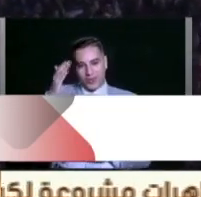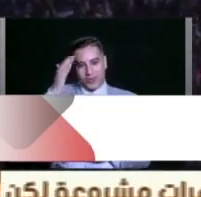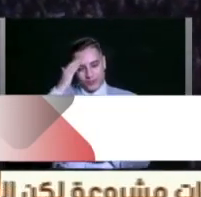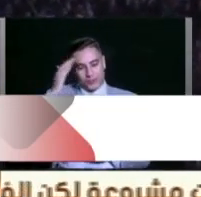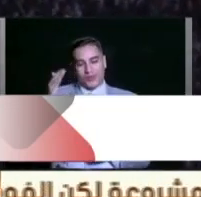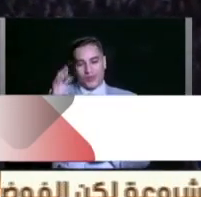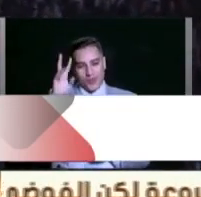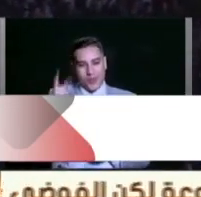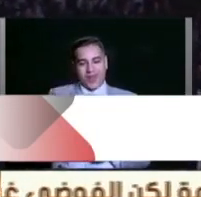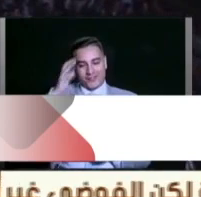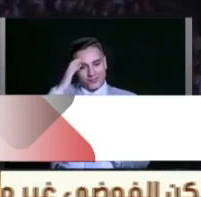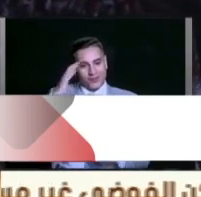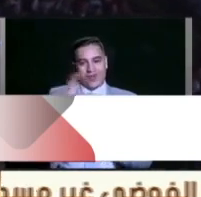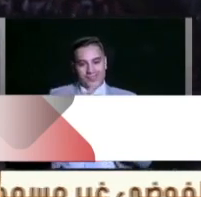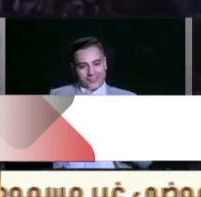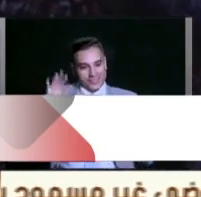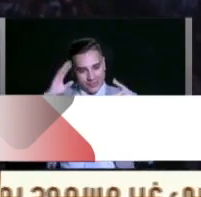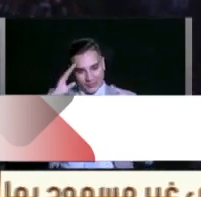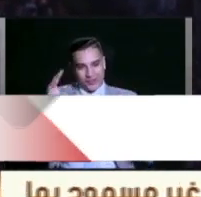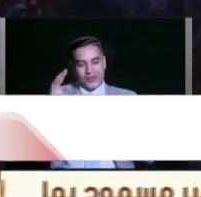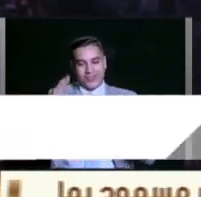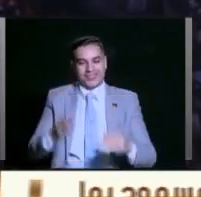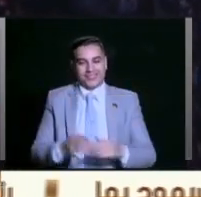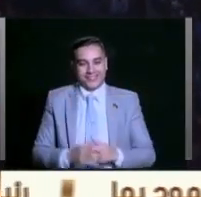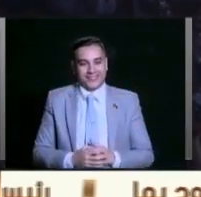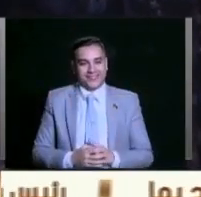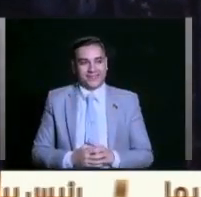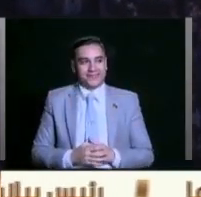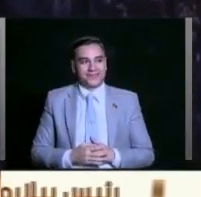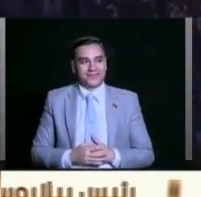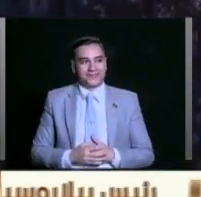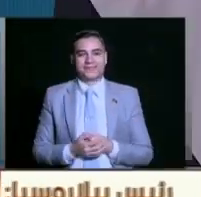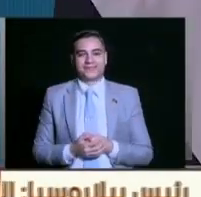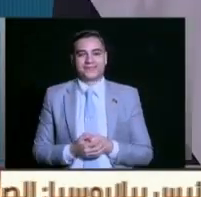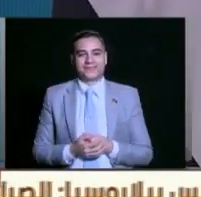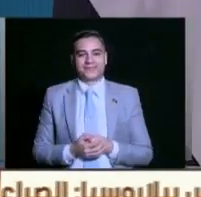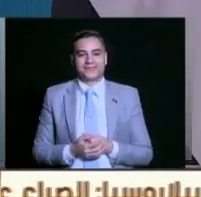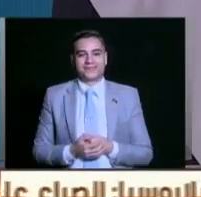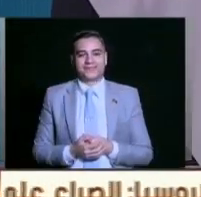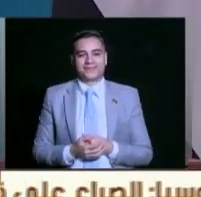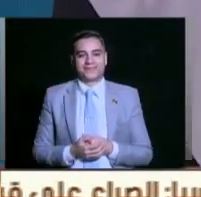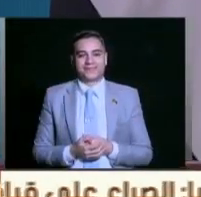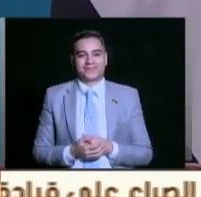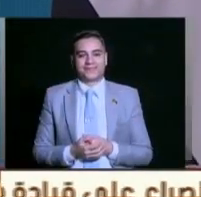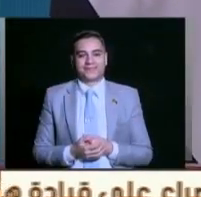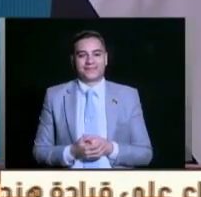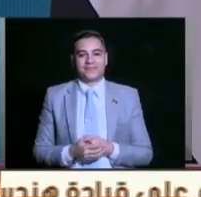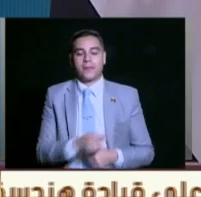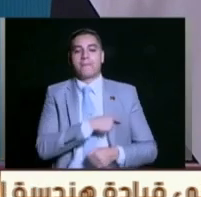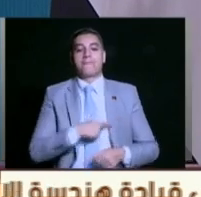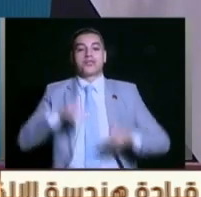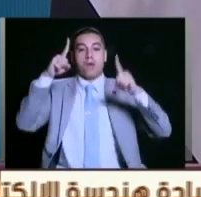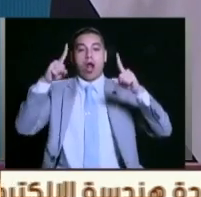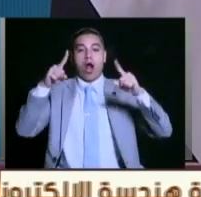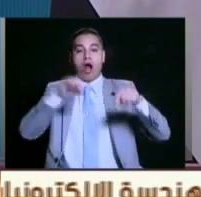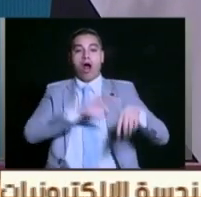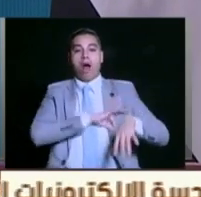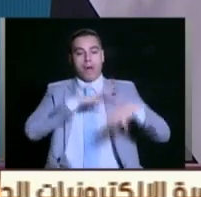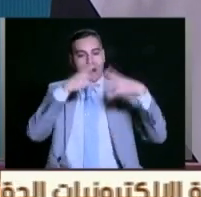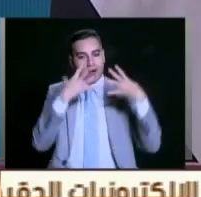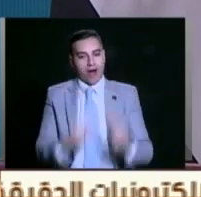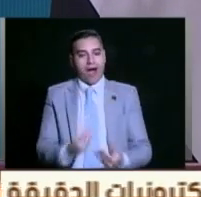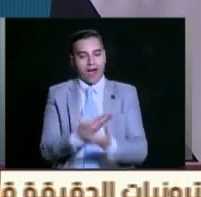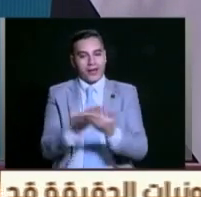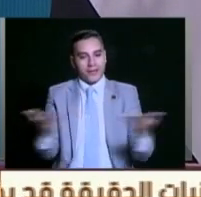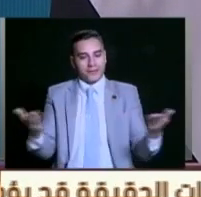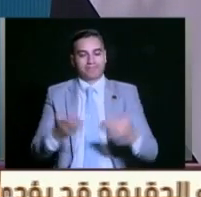والتعليم الفني ازاي نقدر ان احنا نطور المناهج الرقميه للطلاب من دول الهمم عشان نقدر ان احنا نساعدهم